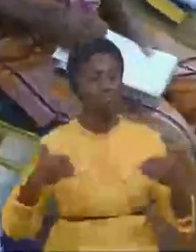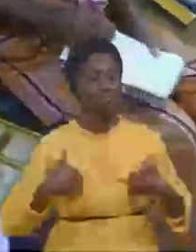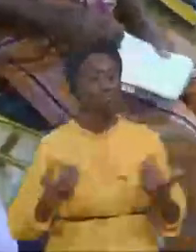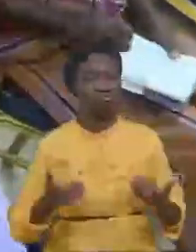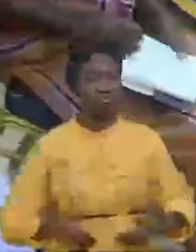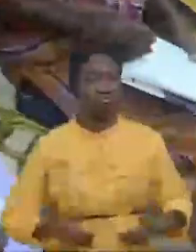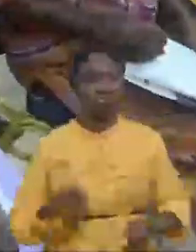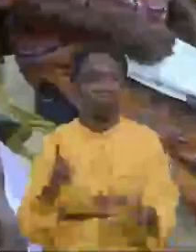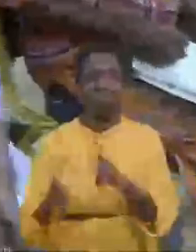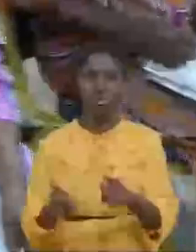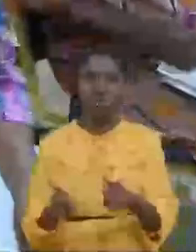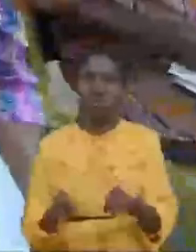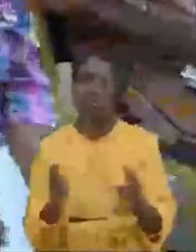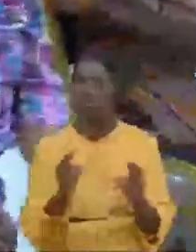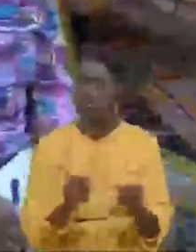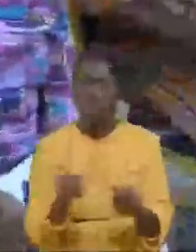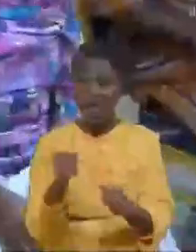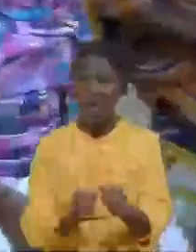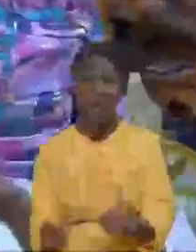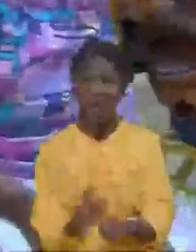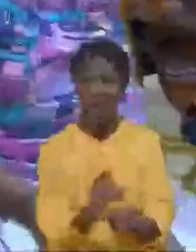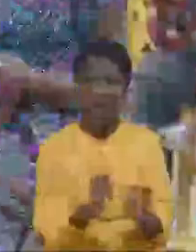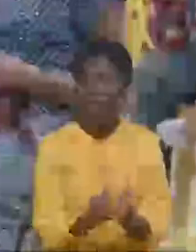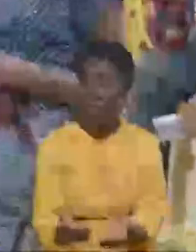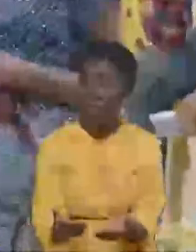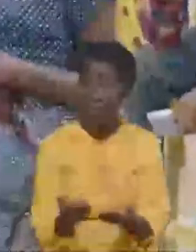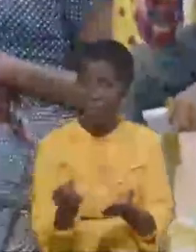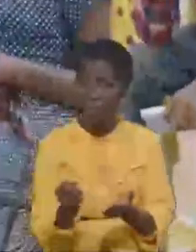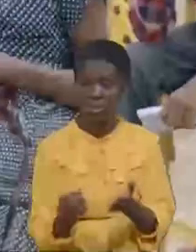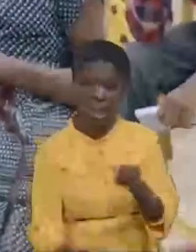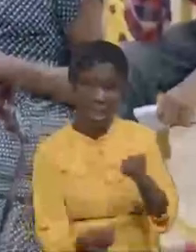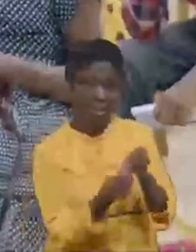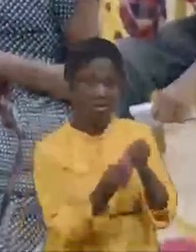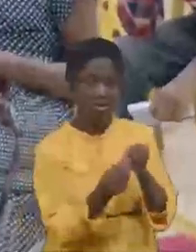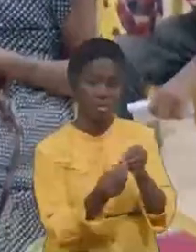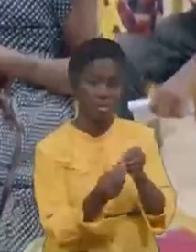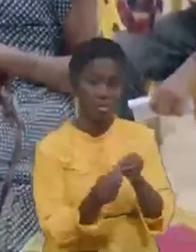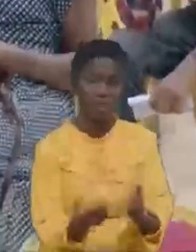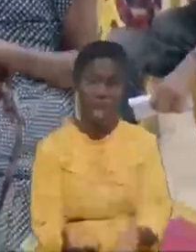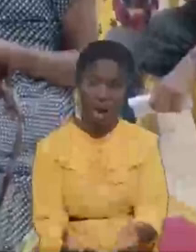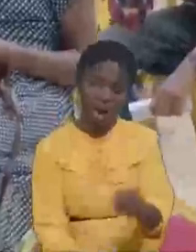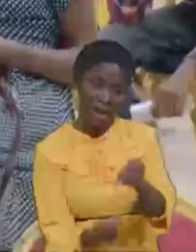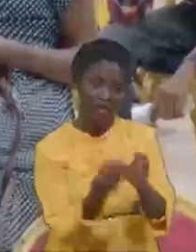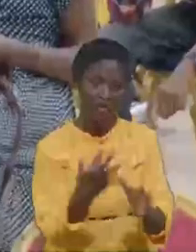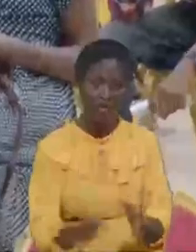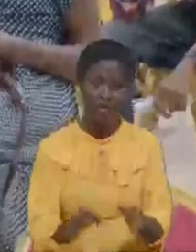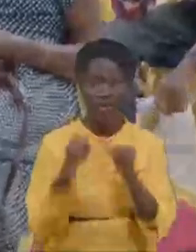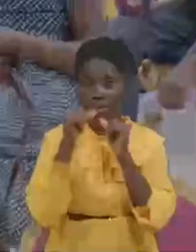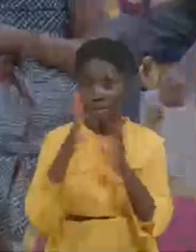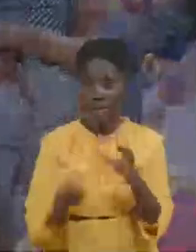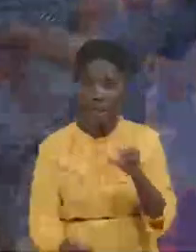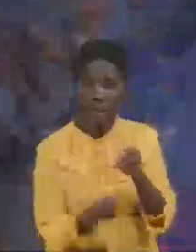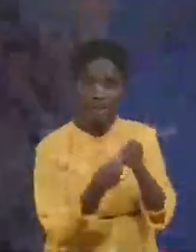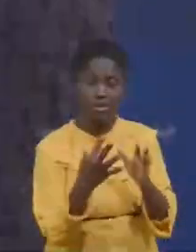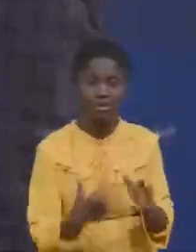Mais vous ratez le point. Quiconque veut l'addition de bénédiction, l'addition de